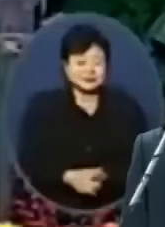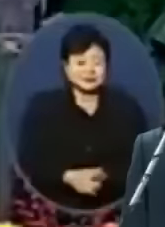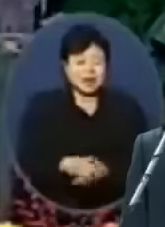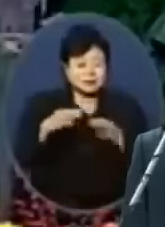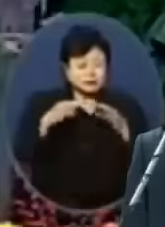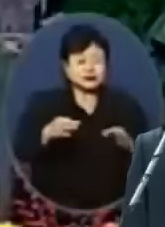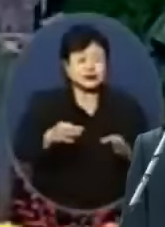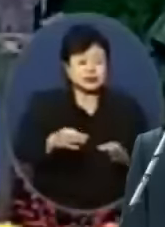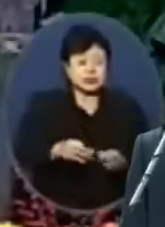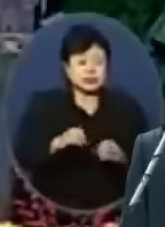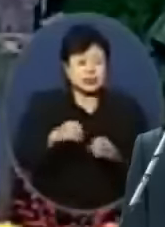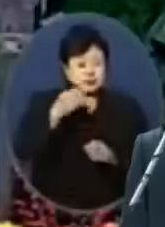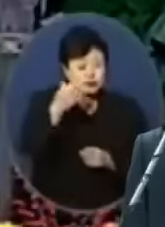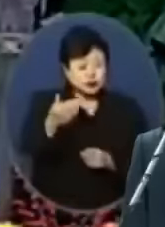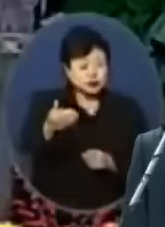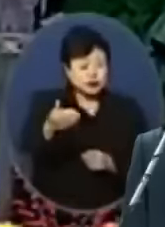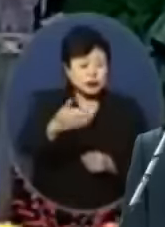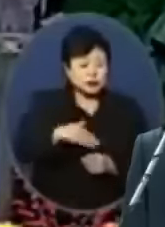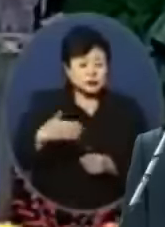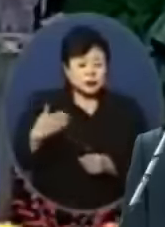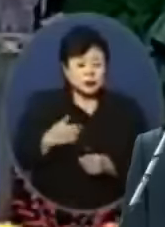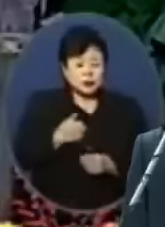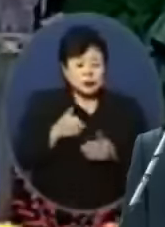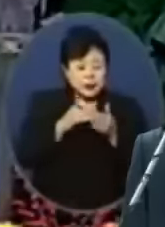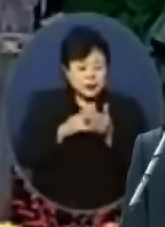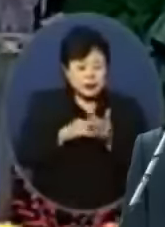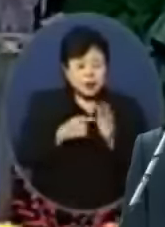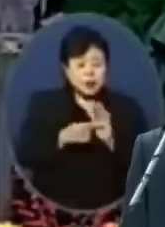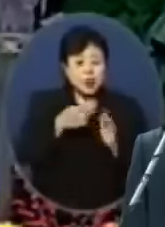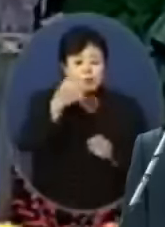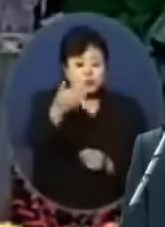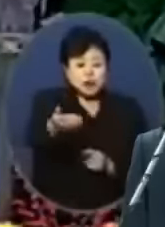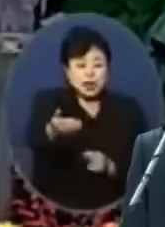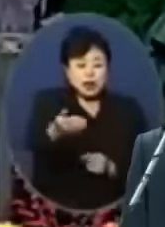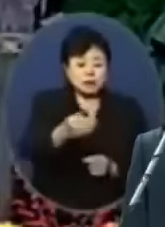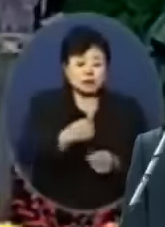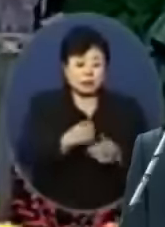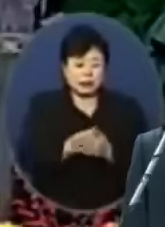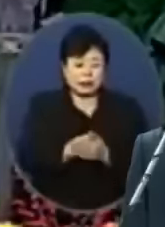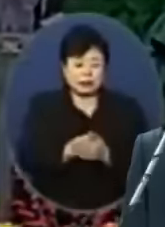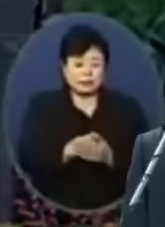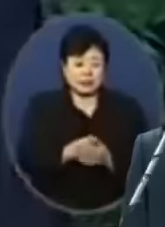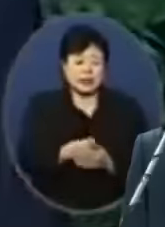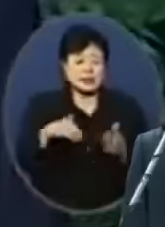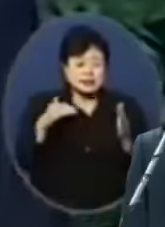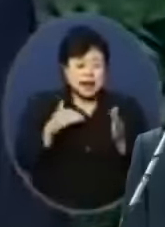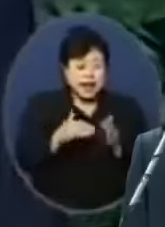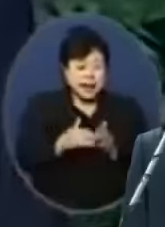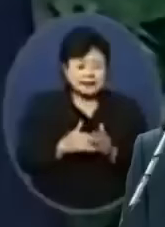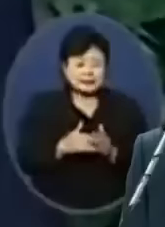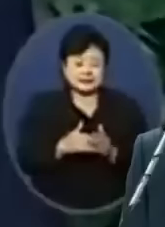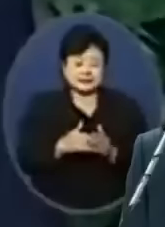내게 부르짖으라. 내가 내게 응답하겠고 내가 알지 못하는 크고 비밀한 일을 내게 보이리라. 그러므로 끝까지